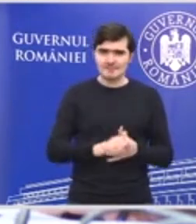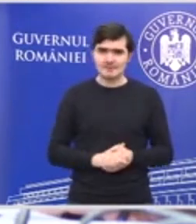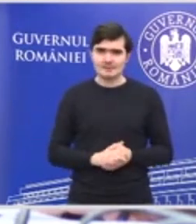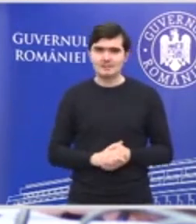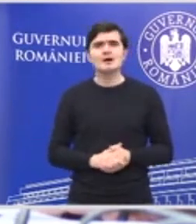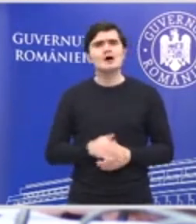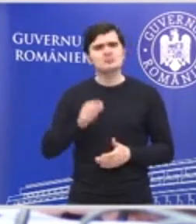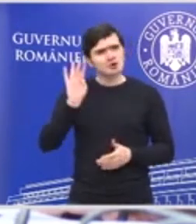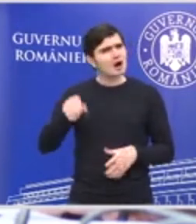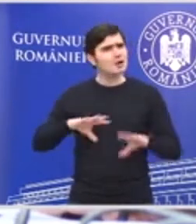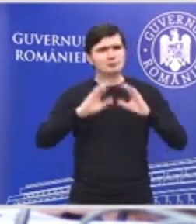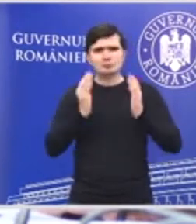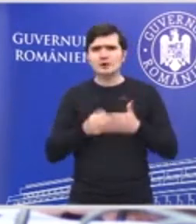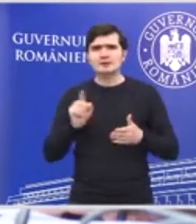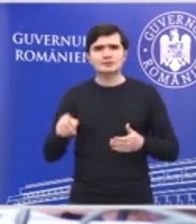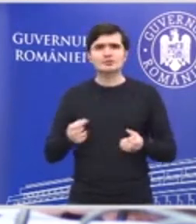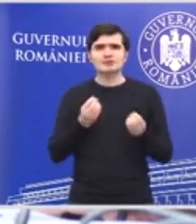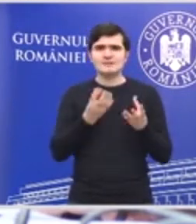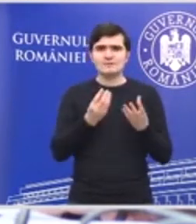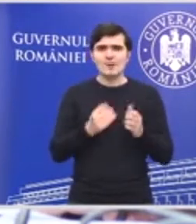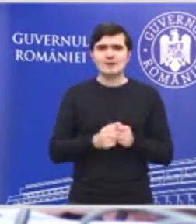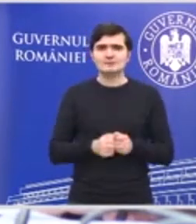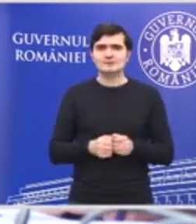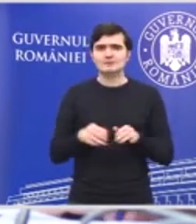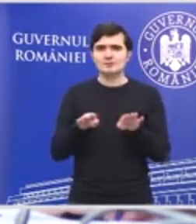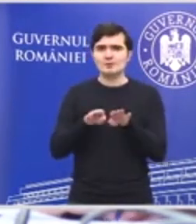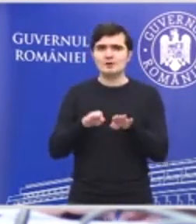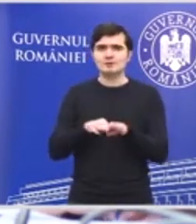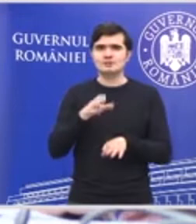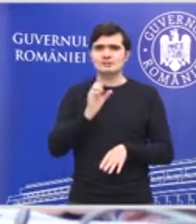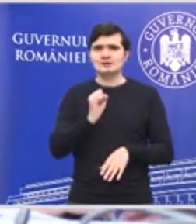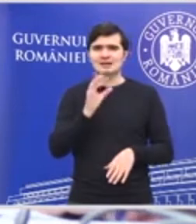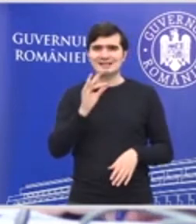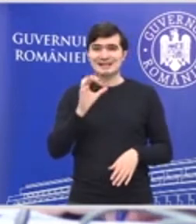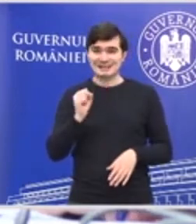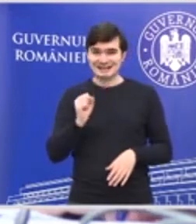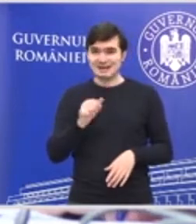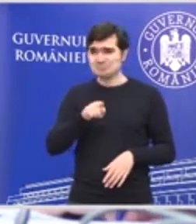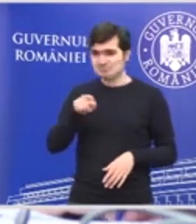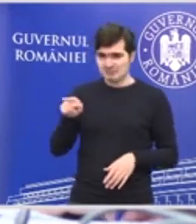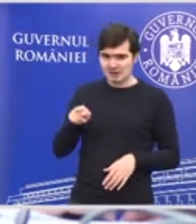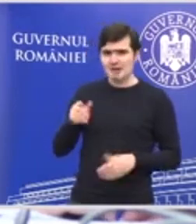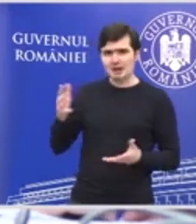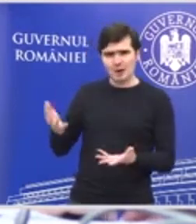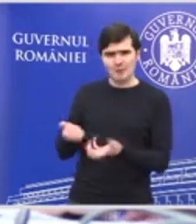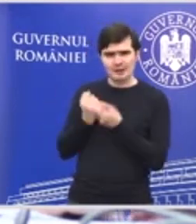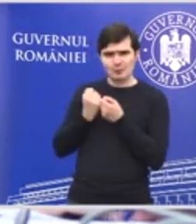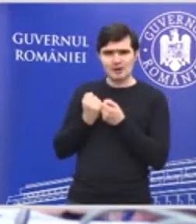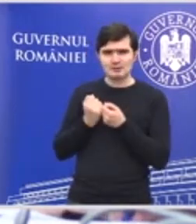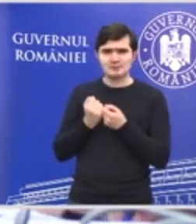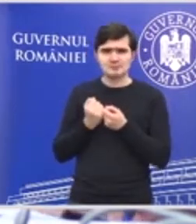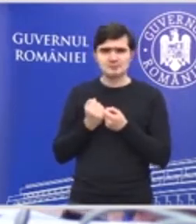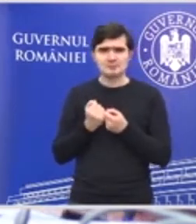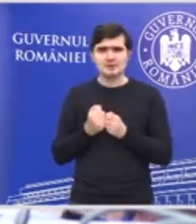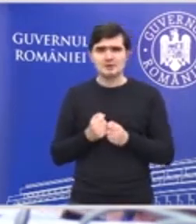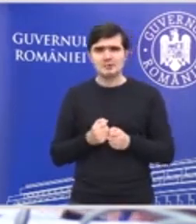dețin toate aceste informații, iar colegii de la STS sunt cei care au preluat din punct de